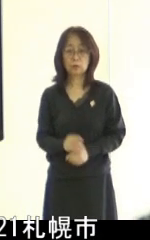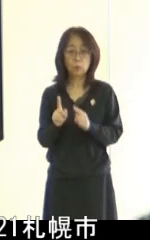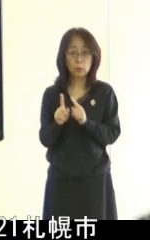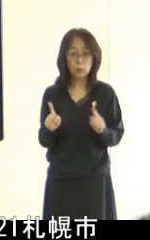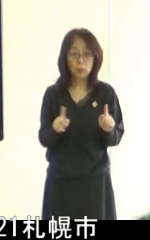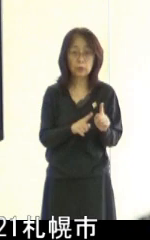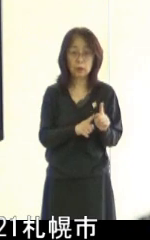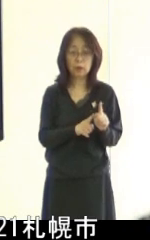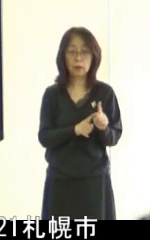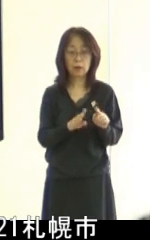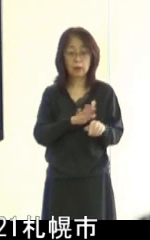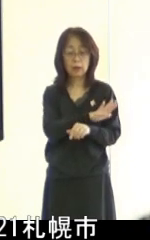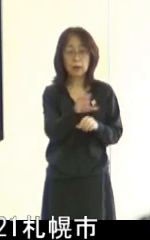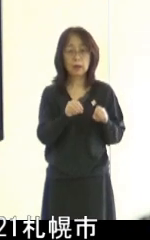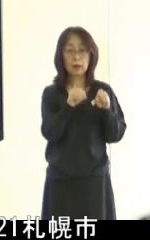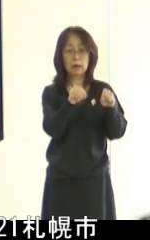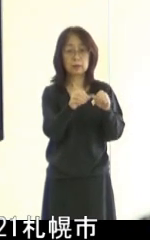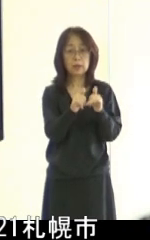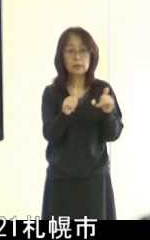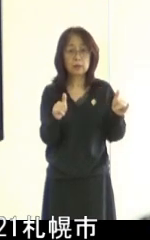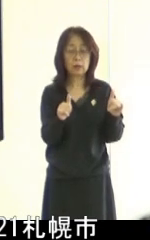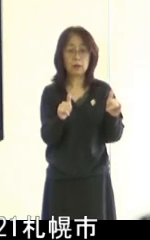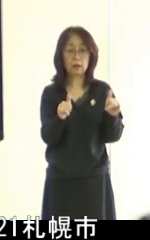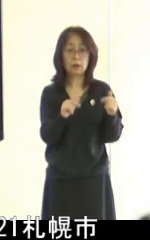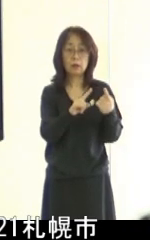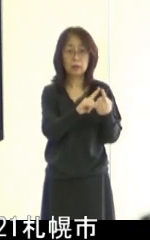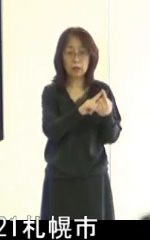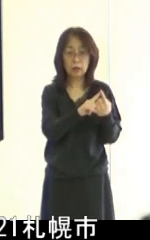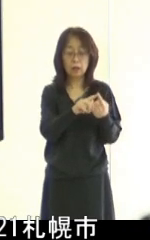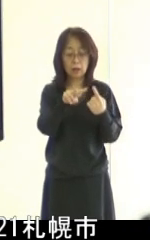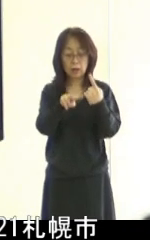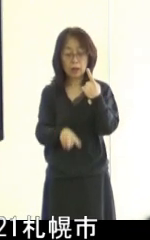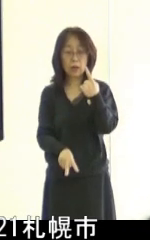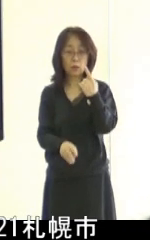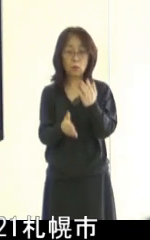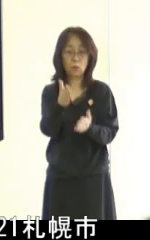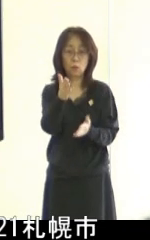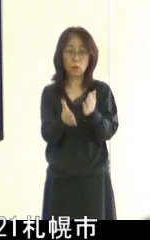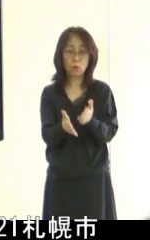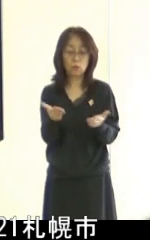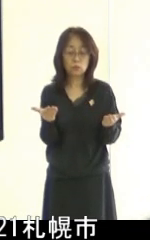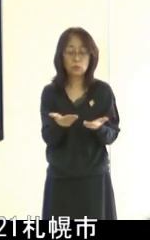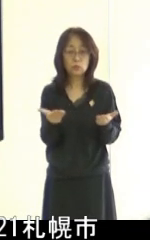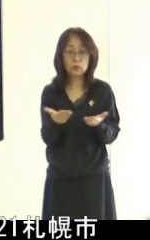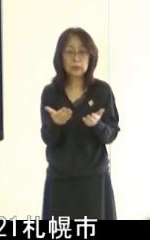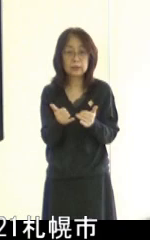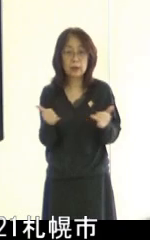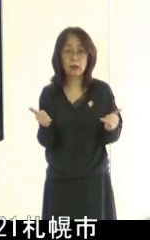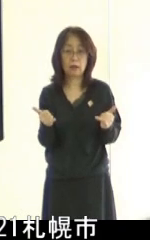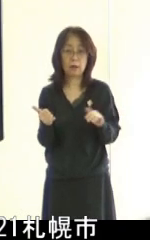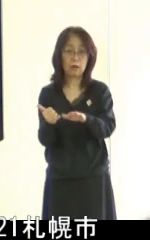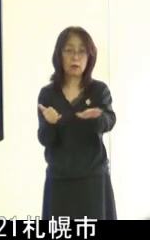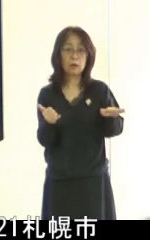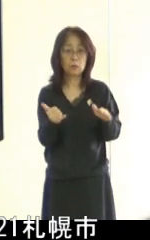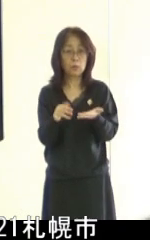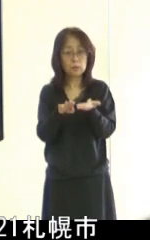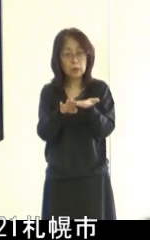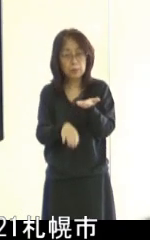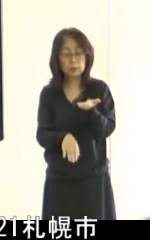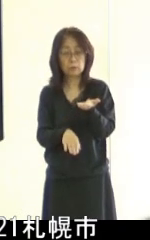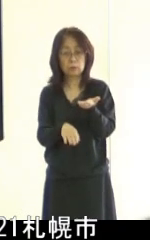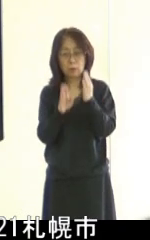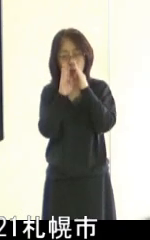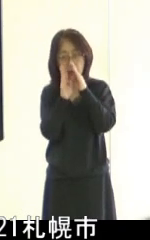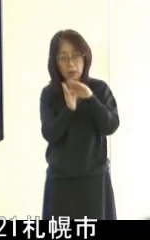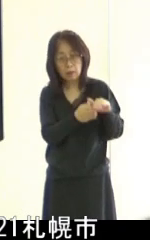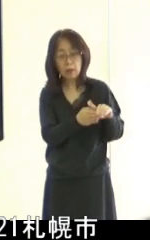同感染者や医療介護従事者に対しての差別や偏見という